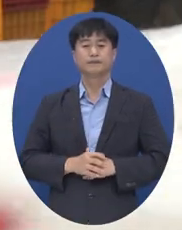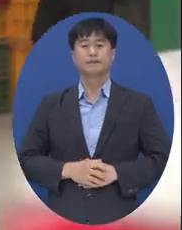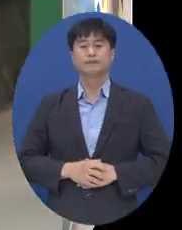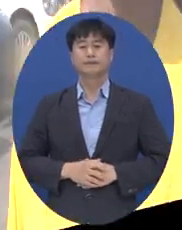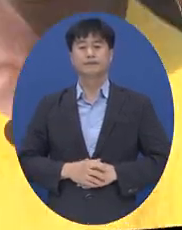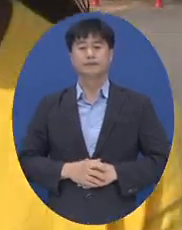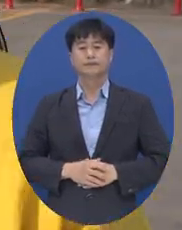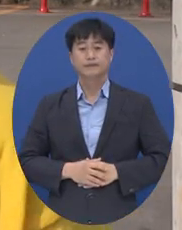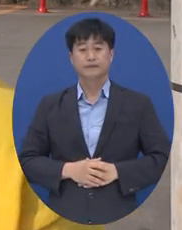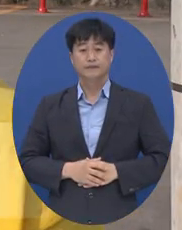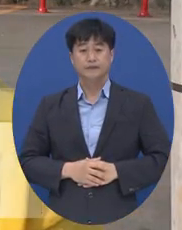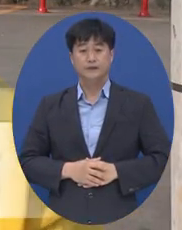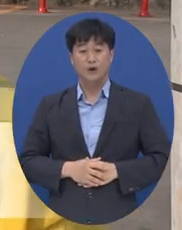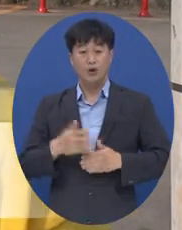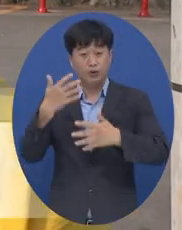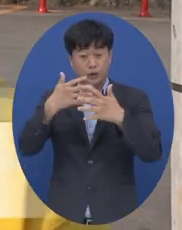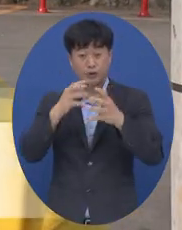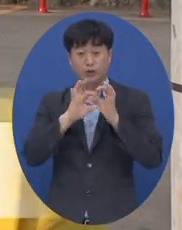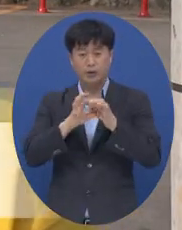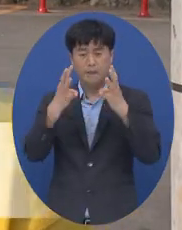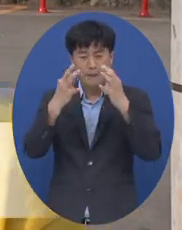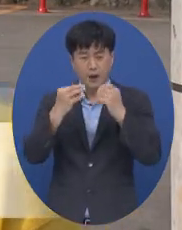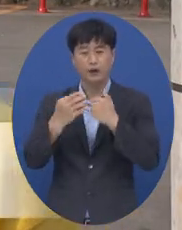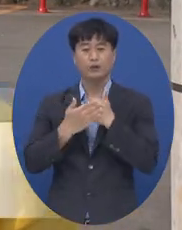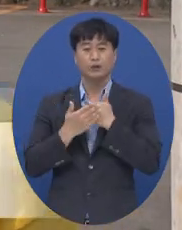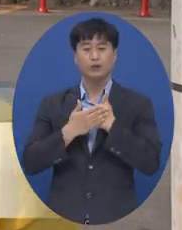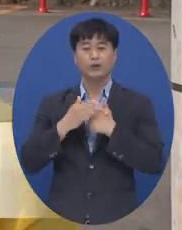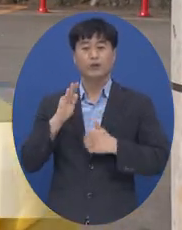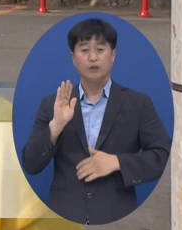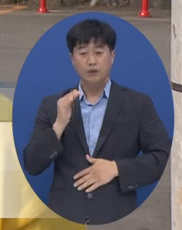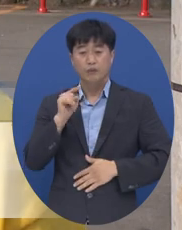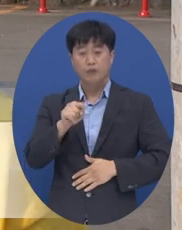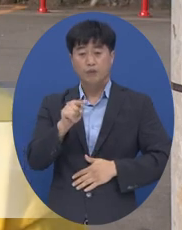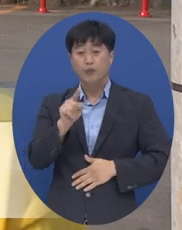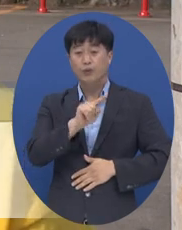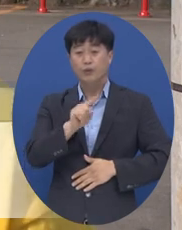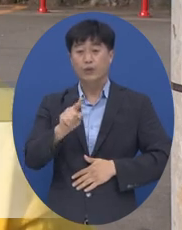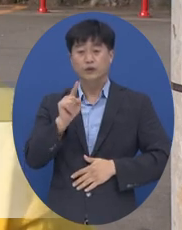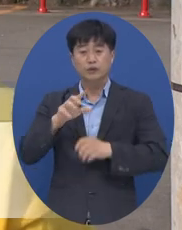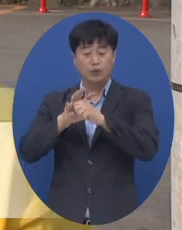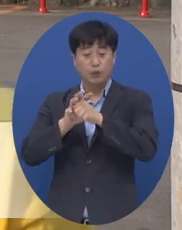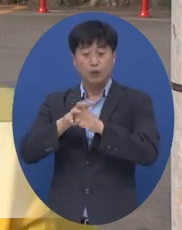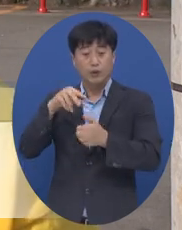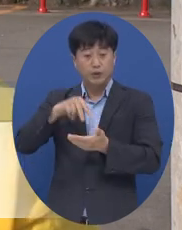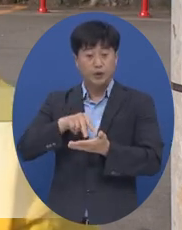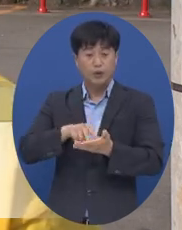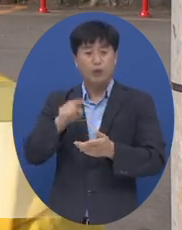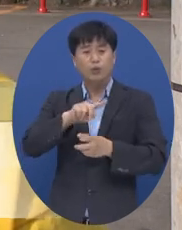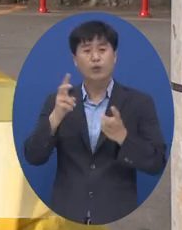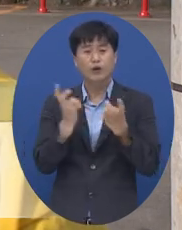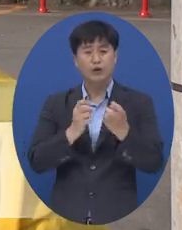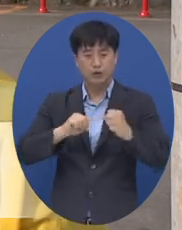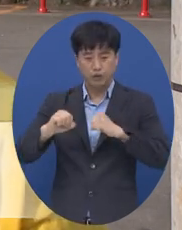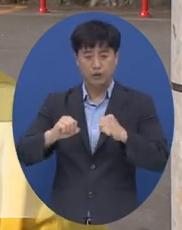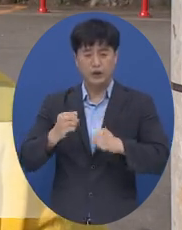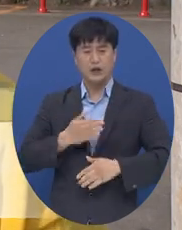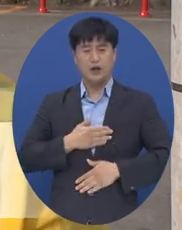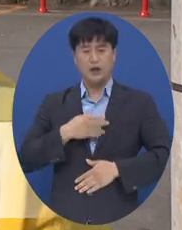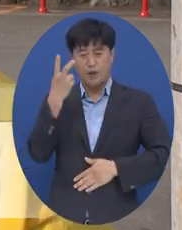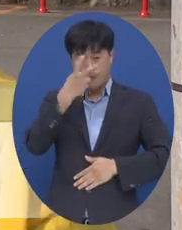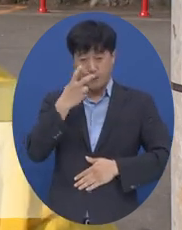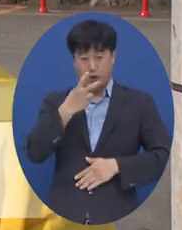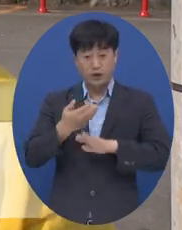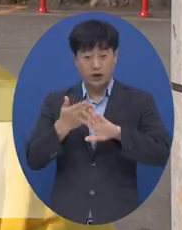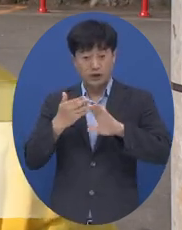어려웠는데요. Because when we watch that video, we can understand how we can protect ourselves and